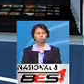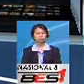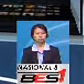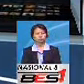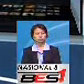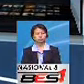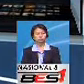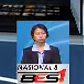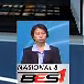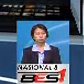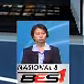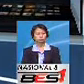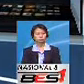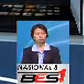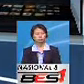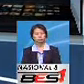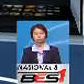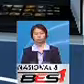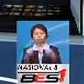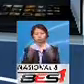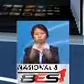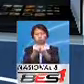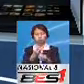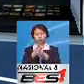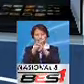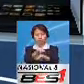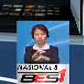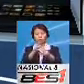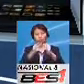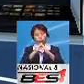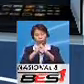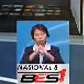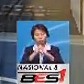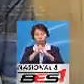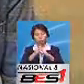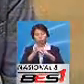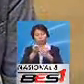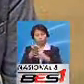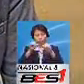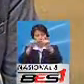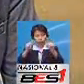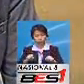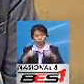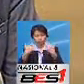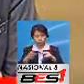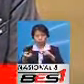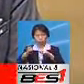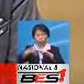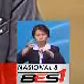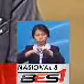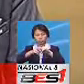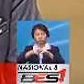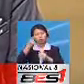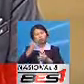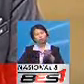12 15 jumlah pinjaman Perumahan melalui sistem pembangkan juga terus meningkat pada